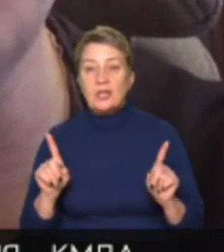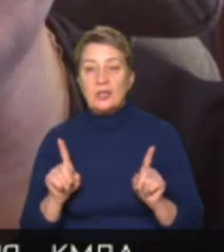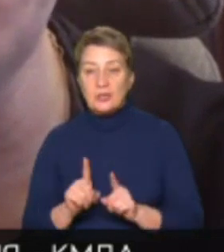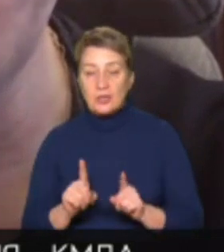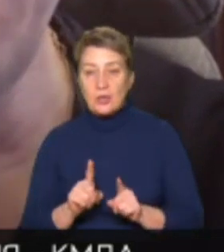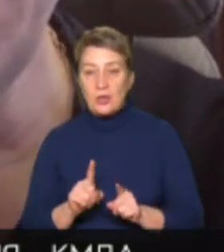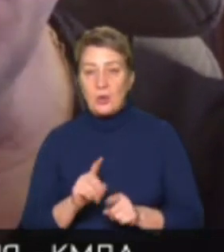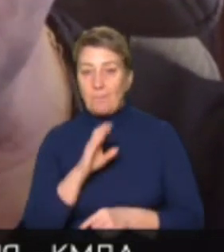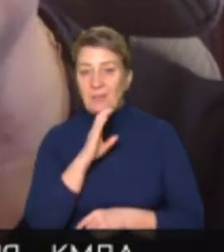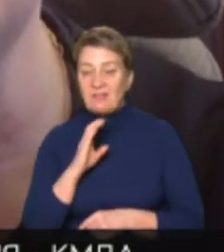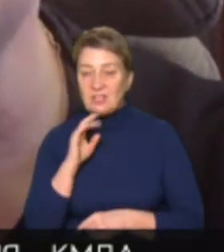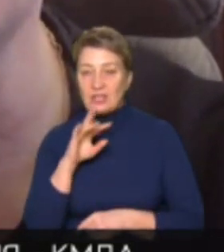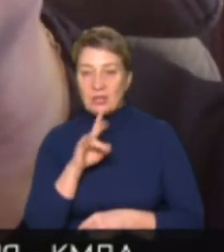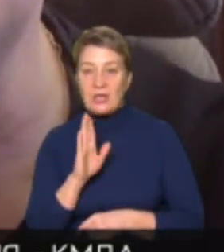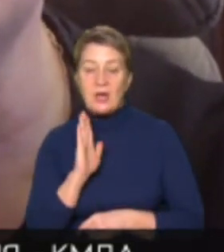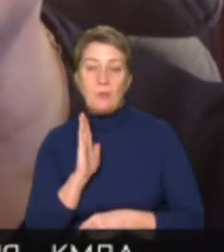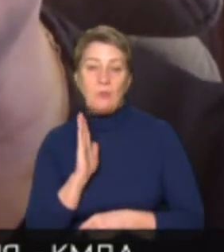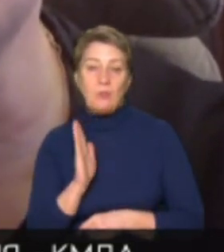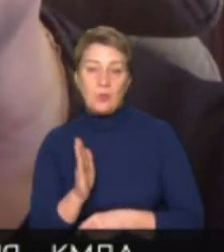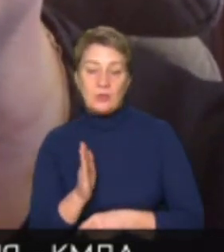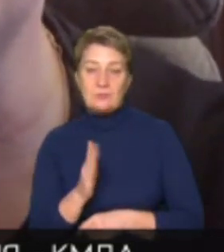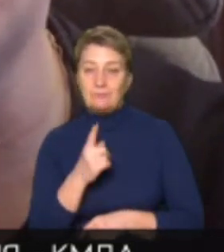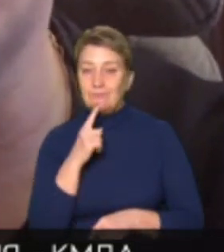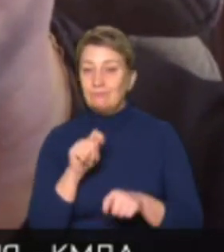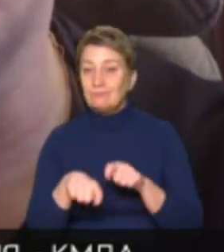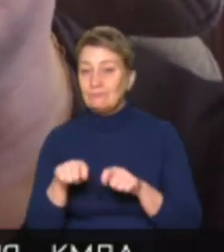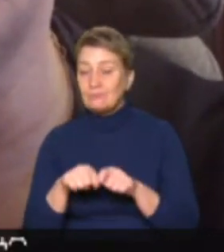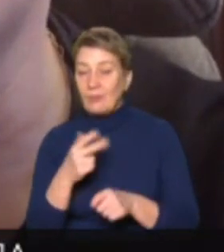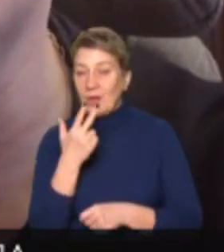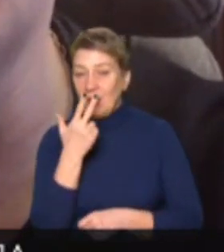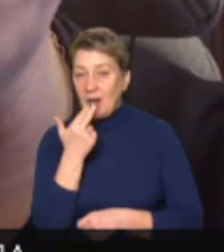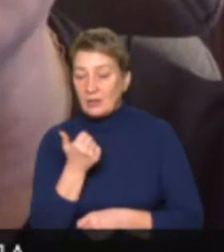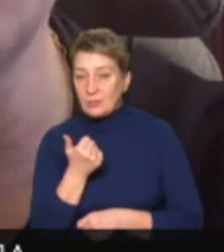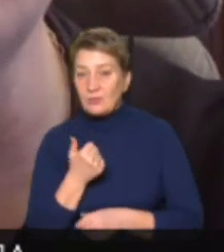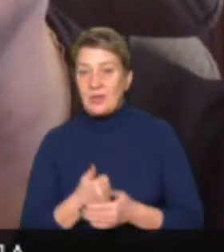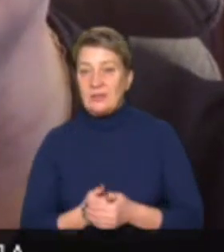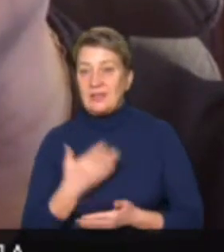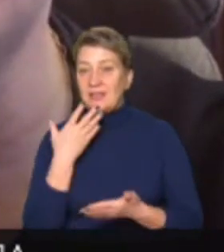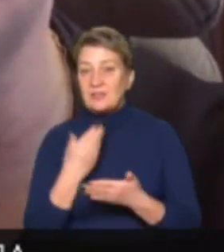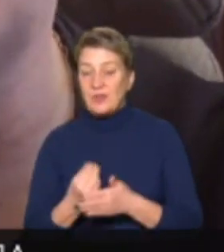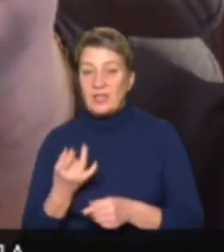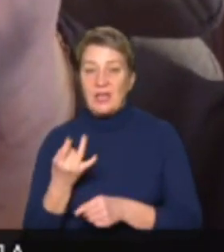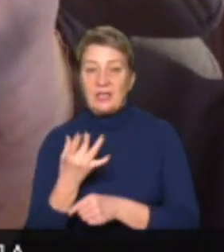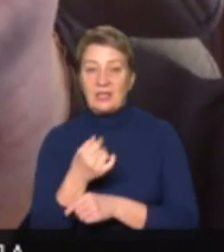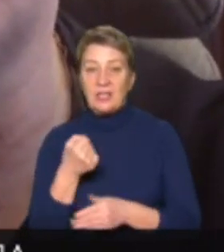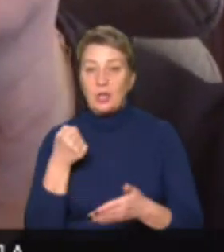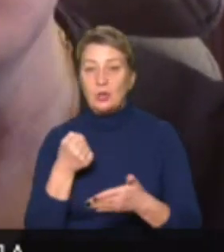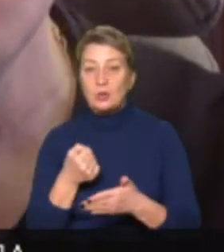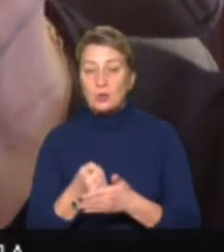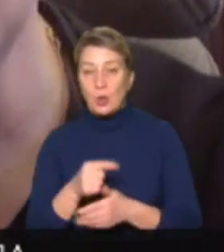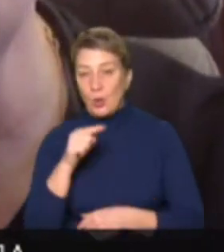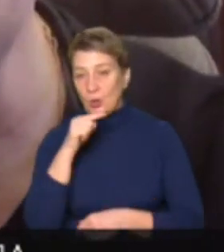Корея буде пробувати адаптувати свої ракети до російських пускових